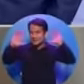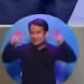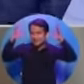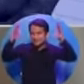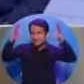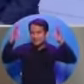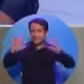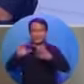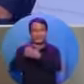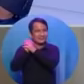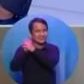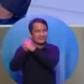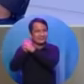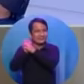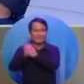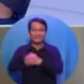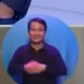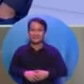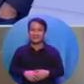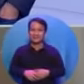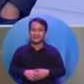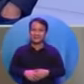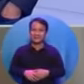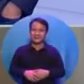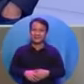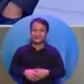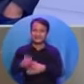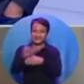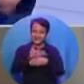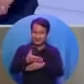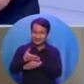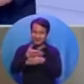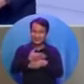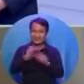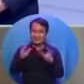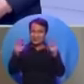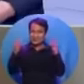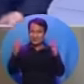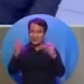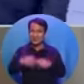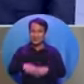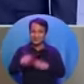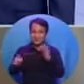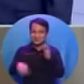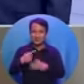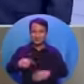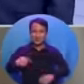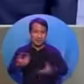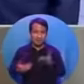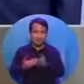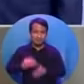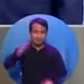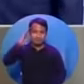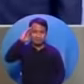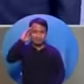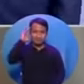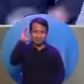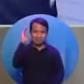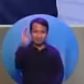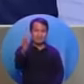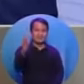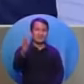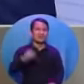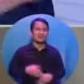Congratulations! Thank you. Ingat kayo palagi. Ingat. Again, one more time ako'y sumasaludo sa inyo. Talaga